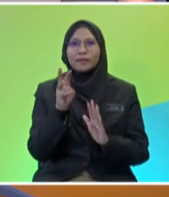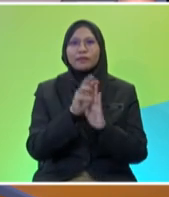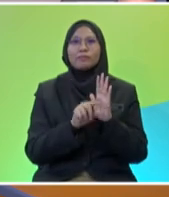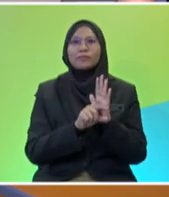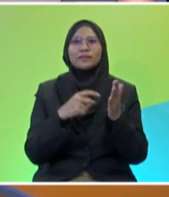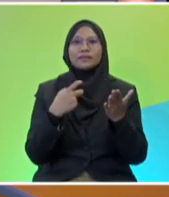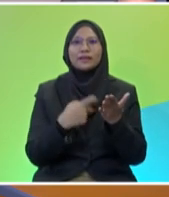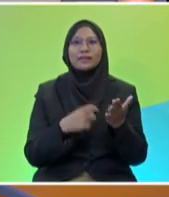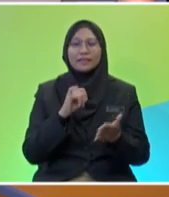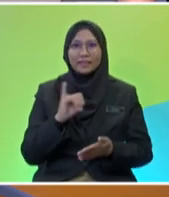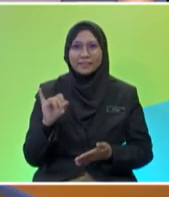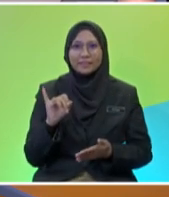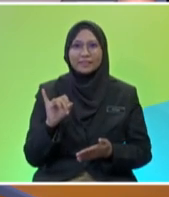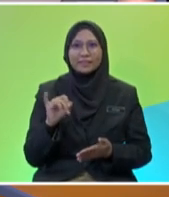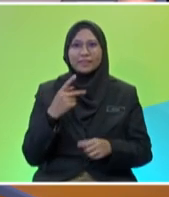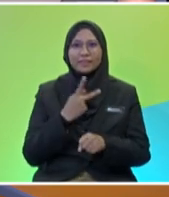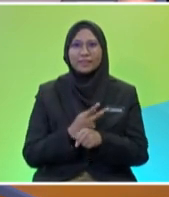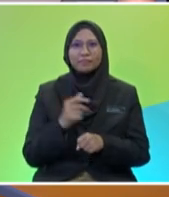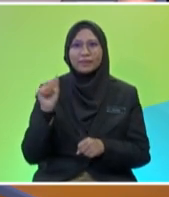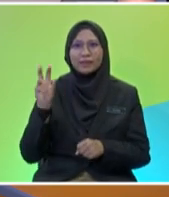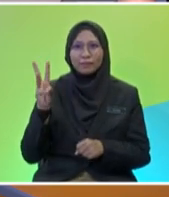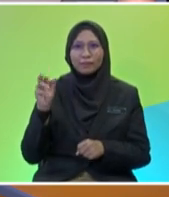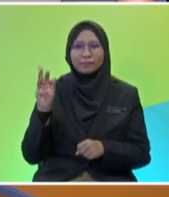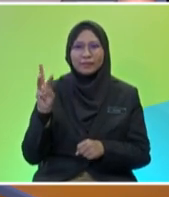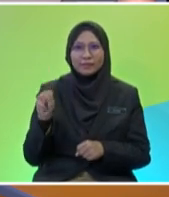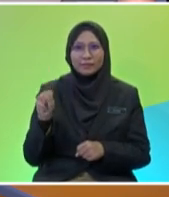aspeknya sangat besar sebenarnya Oke contoh